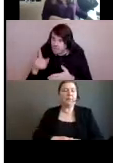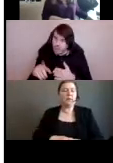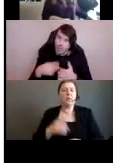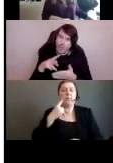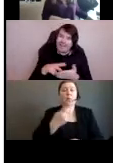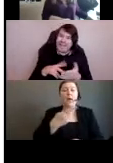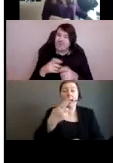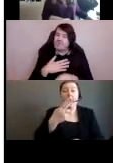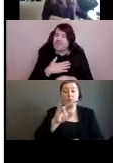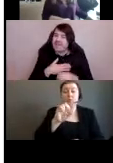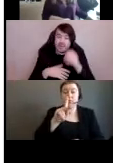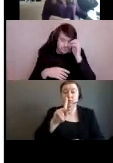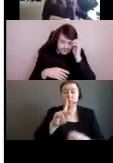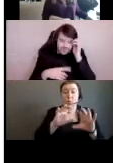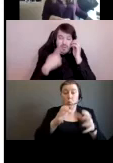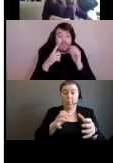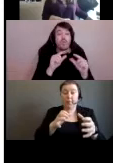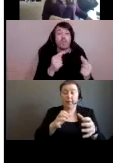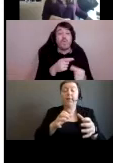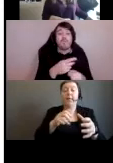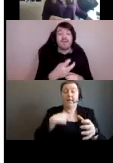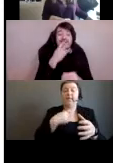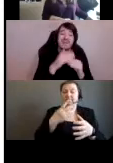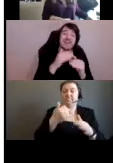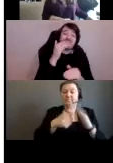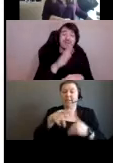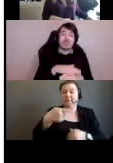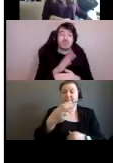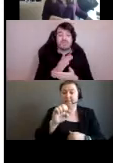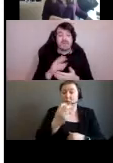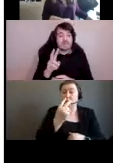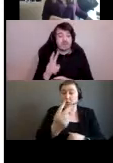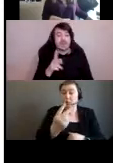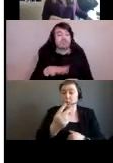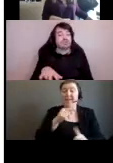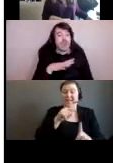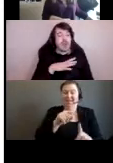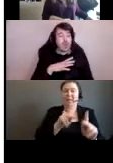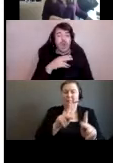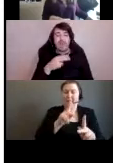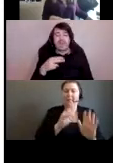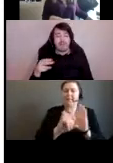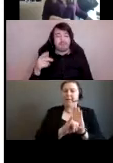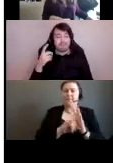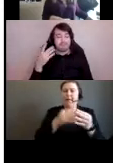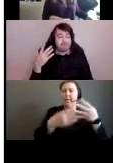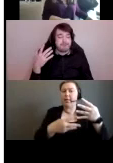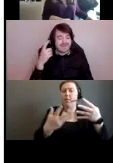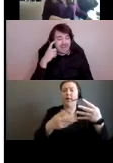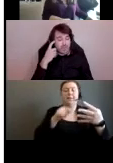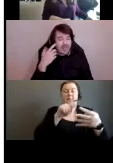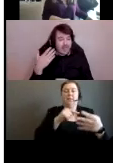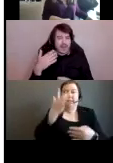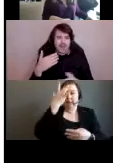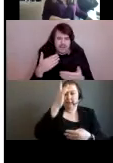question? Pour les groupes à risque élevé dans la phase 2, les gens avec des handicaps intellectuels,